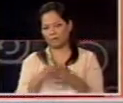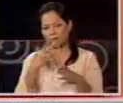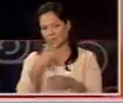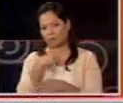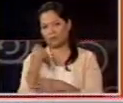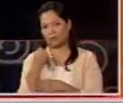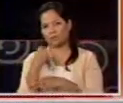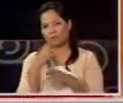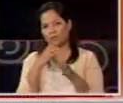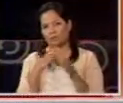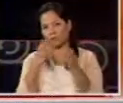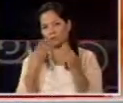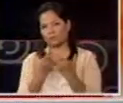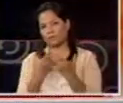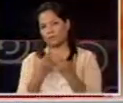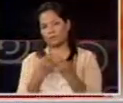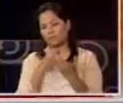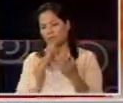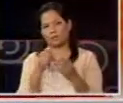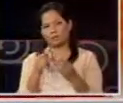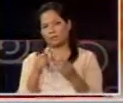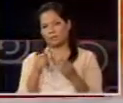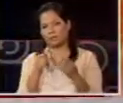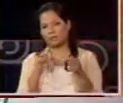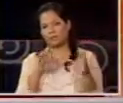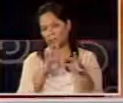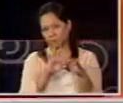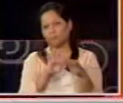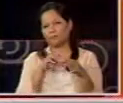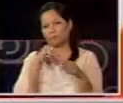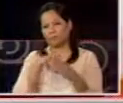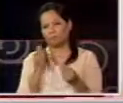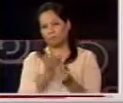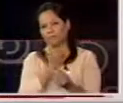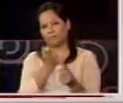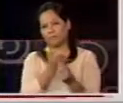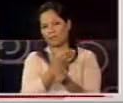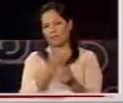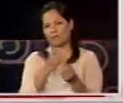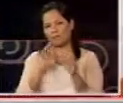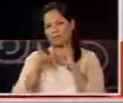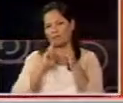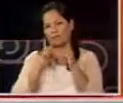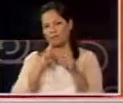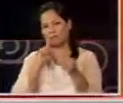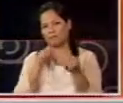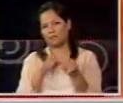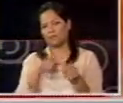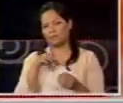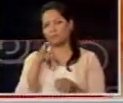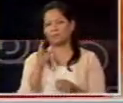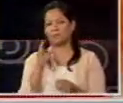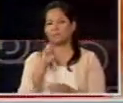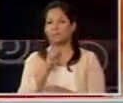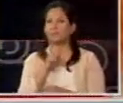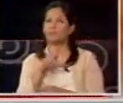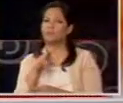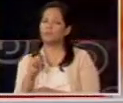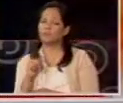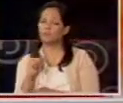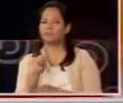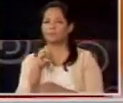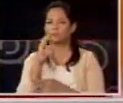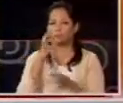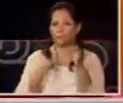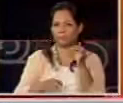korporasyon. So, these are things na hindi na related dito sa impeachment. Ang pinag-uusapan natin ay ang sal-in ni Chief Justice Corona at bakit ganun yung mga entrada